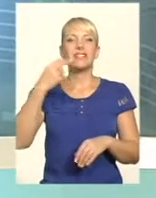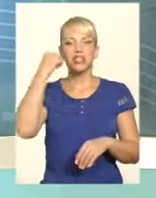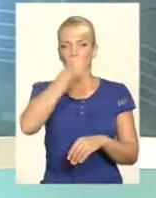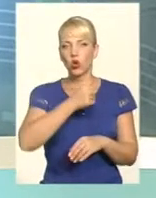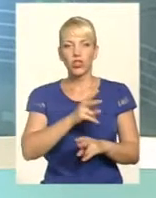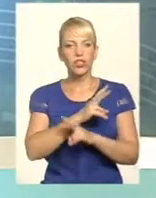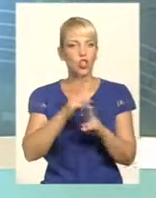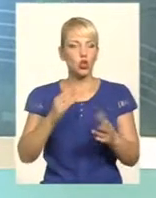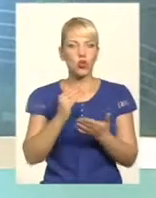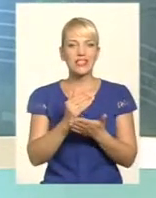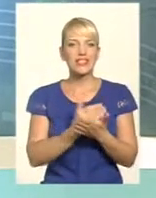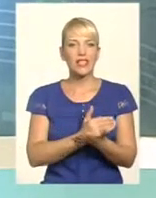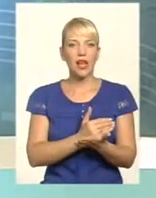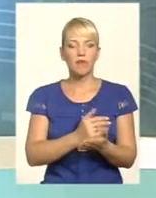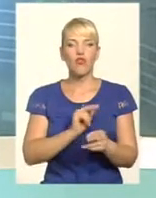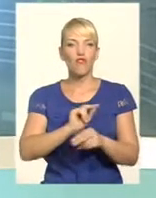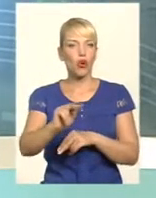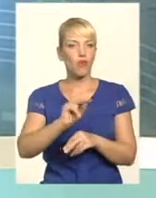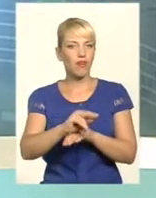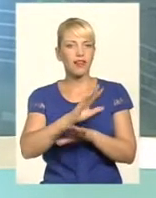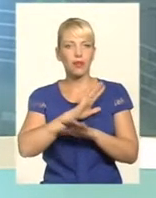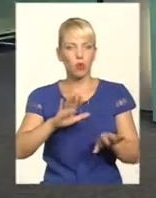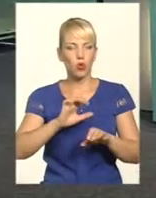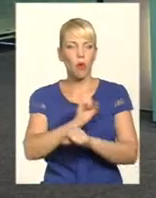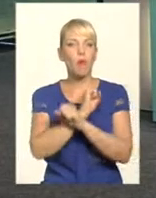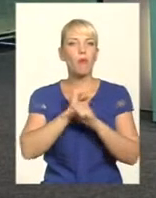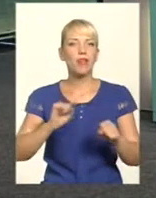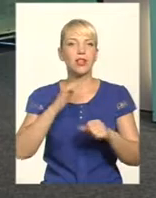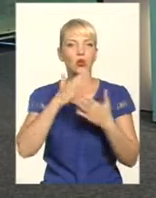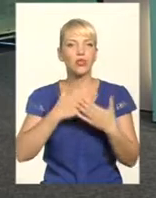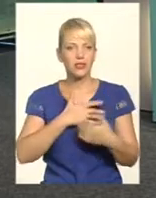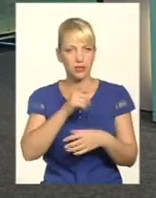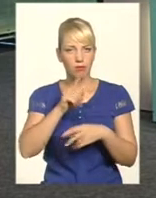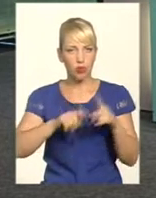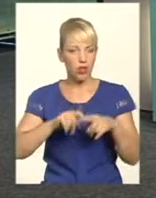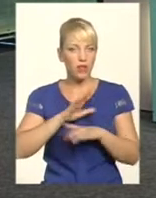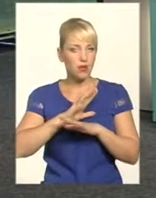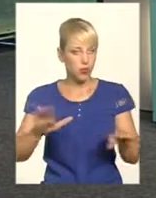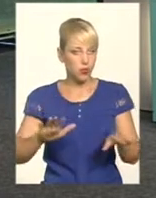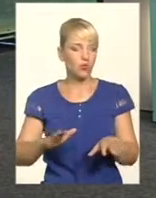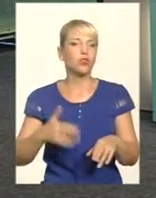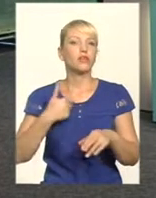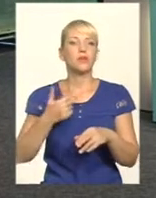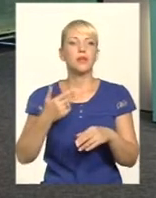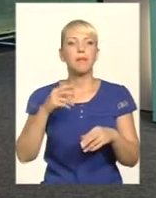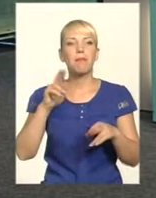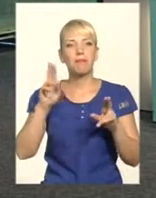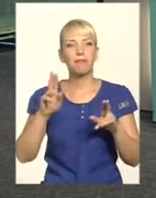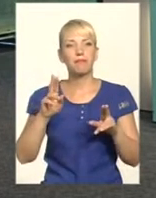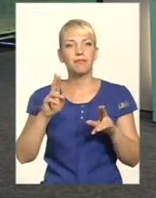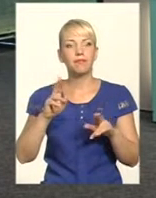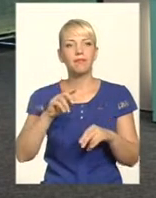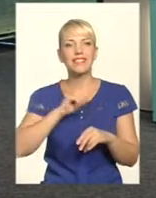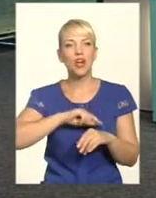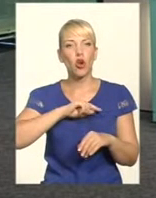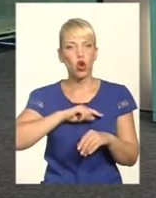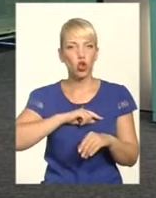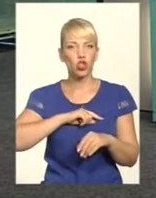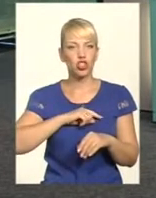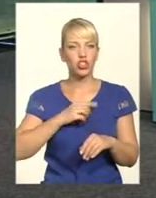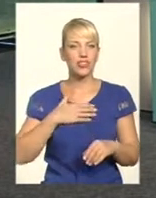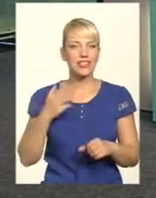займався вихованням того патріотизму. Так? Так, я думаю, що, в принципі, по психологічній стійкості працювати